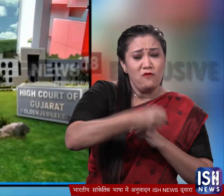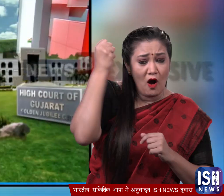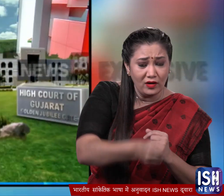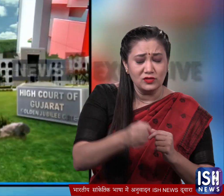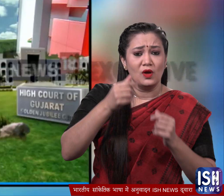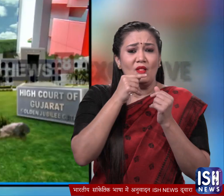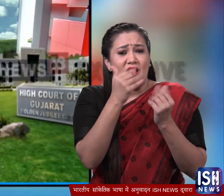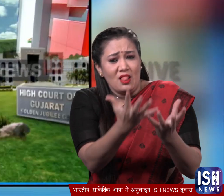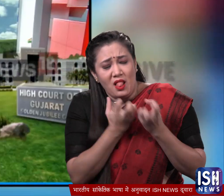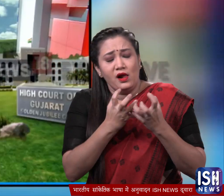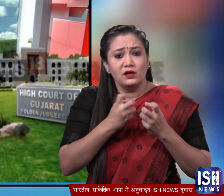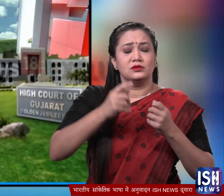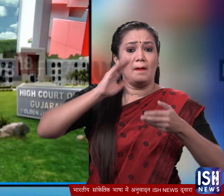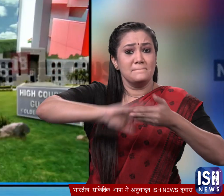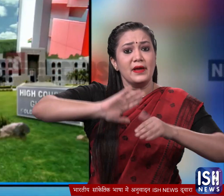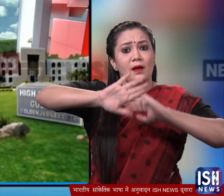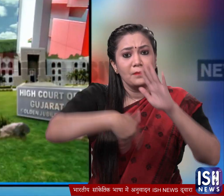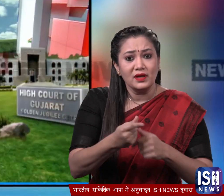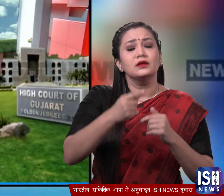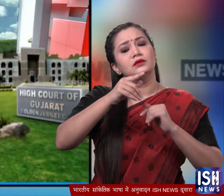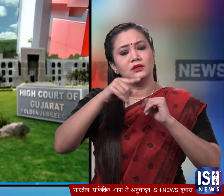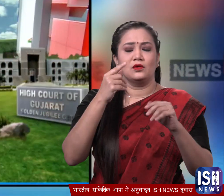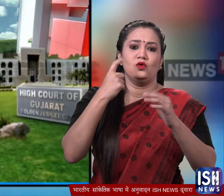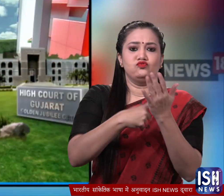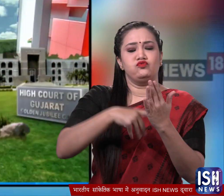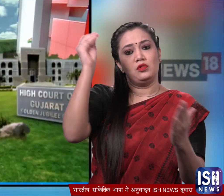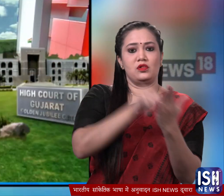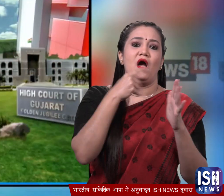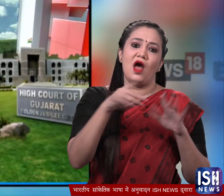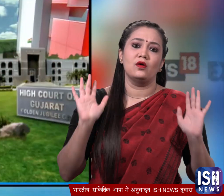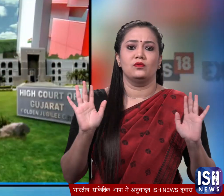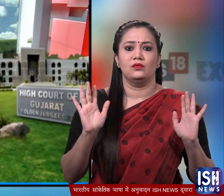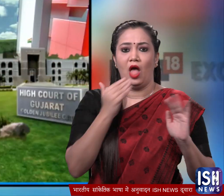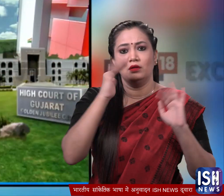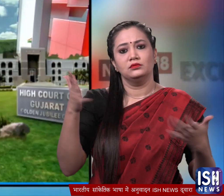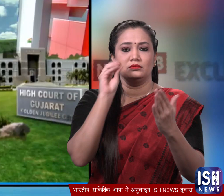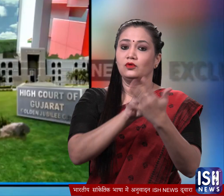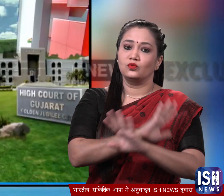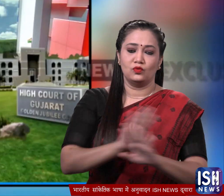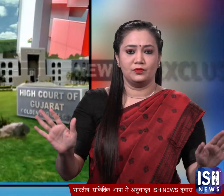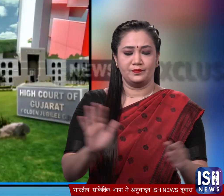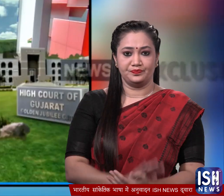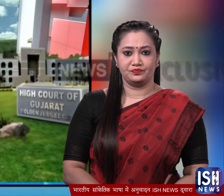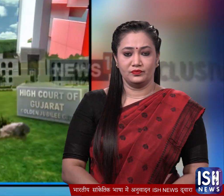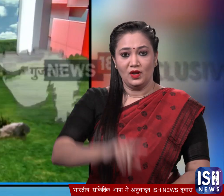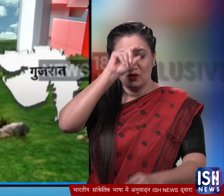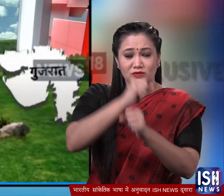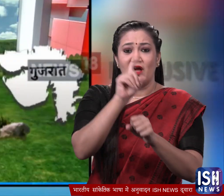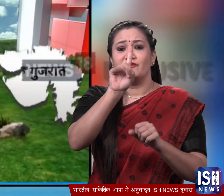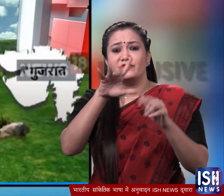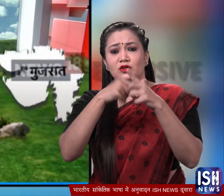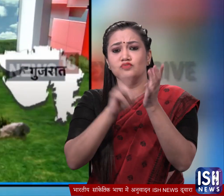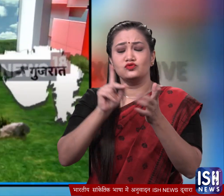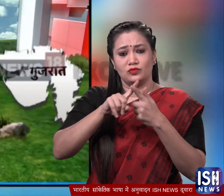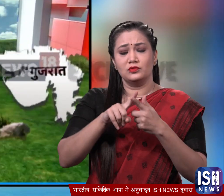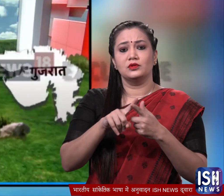जबरदस्ती या लालच के जरिए शादी किए जाने की बात साबित नहीं होती, इस कानून के तहत मामला दर्ज नहीं किया जाएगा। गुजरात में 15 जून को लव